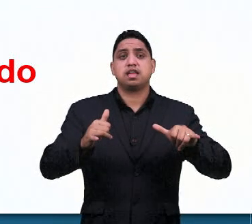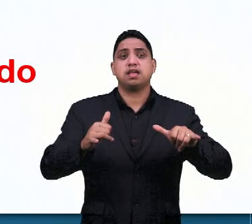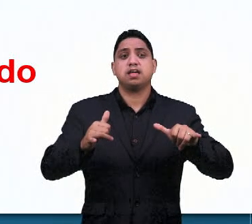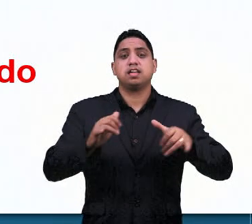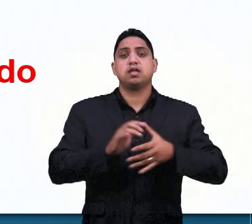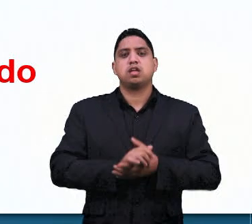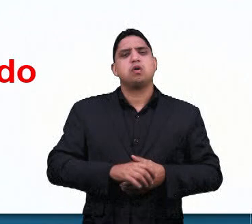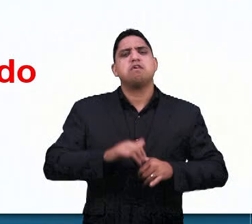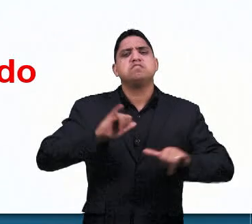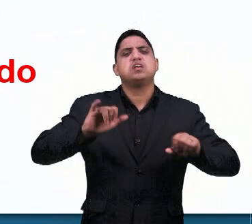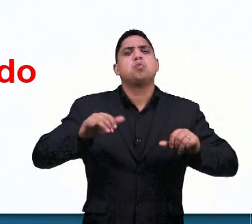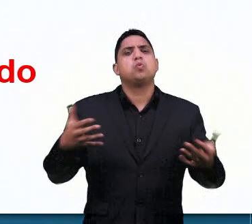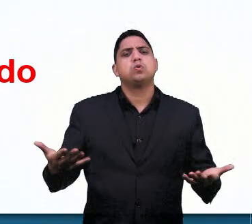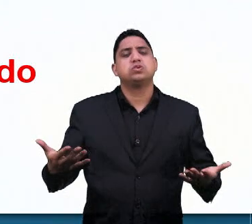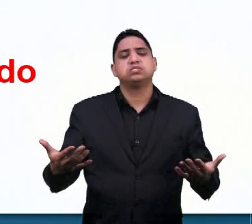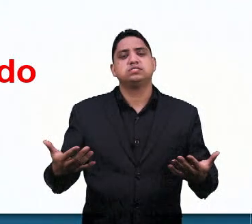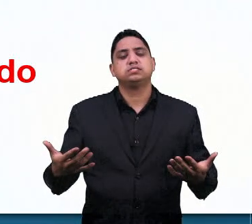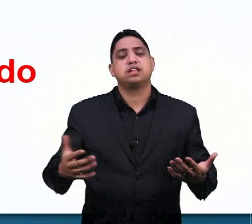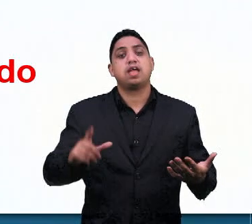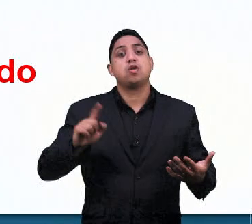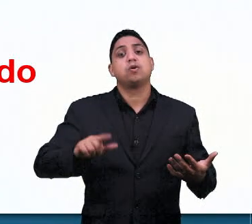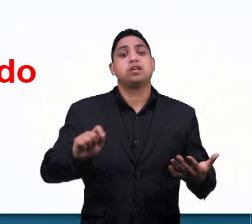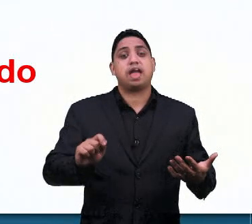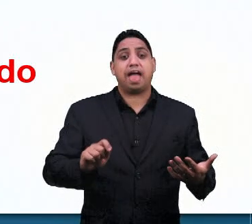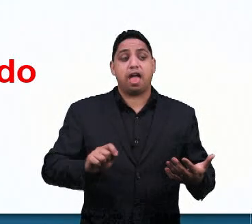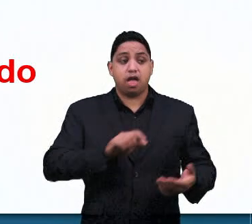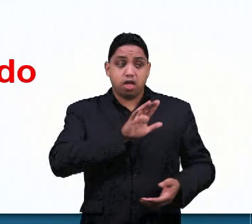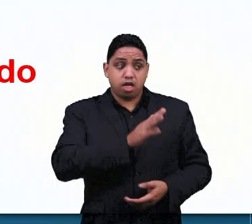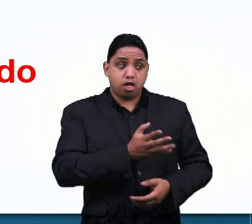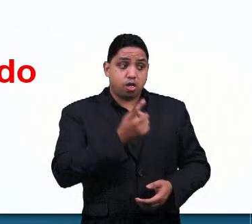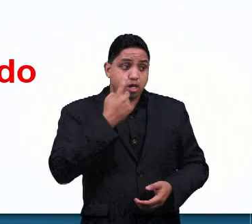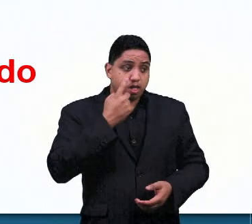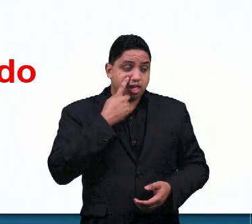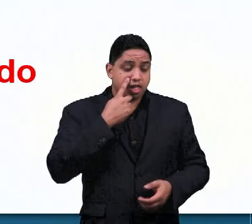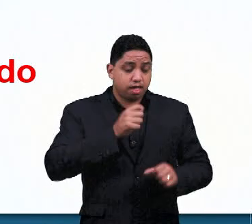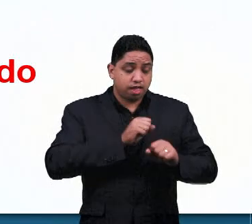et l'invitation. Quel est l'avertissement?